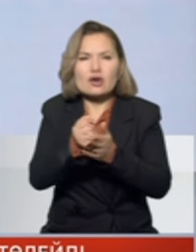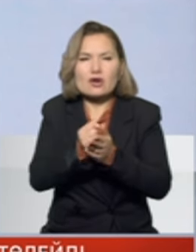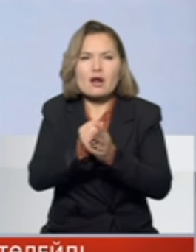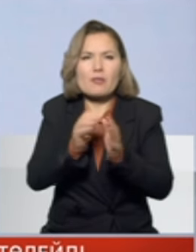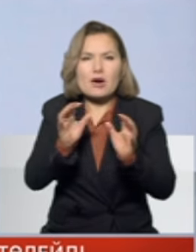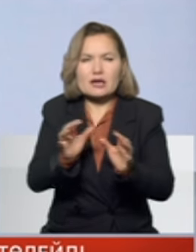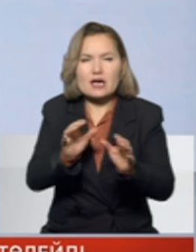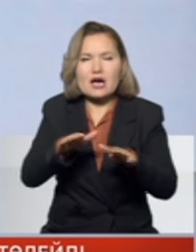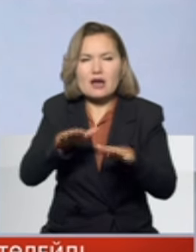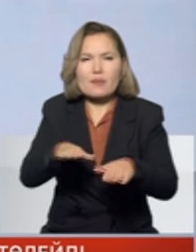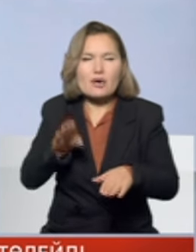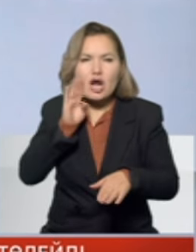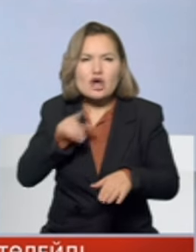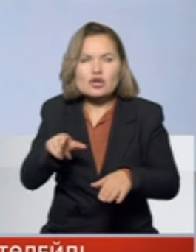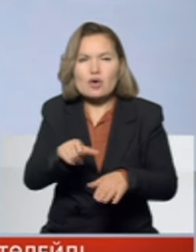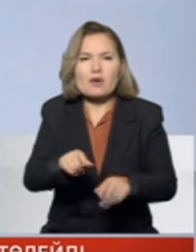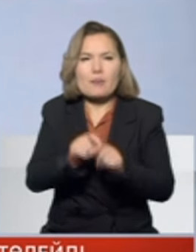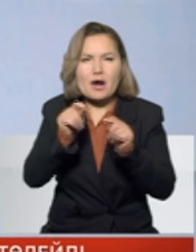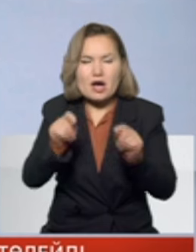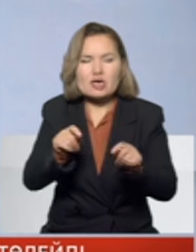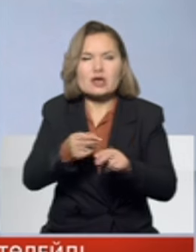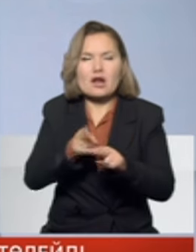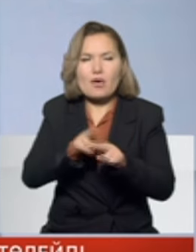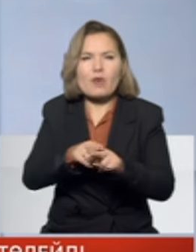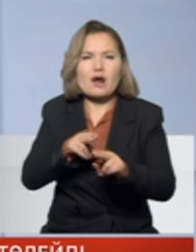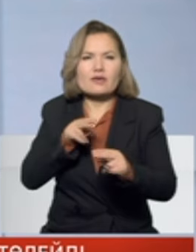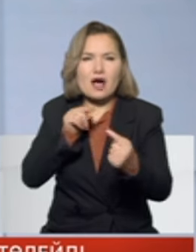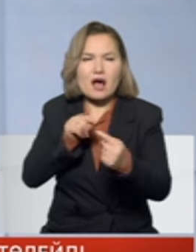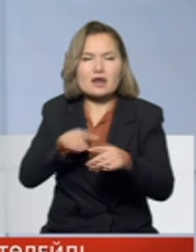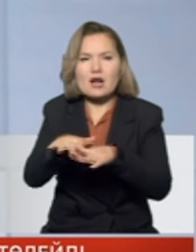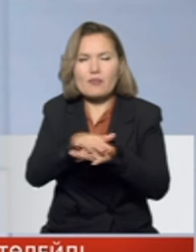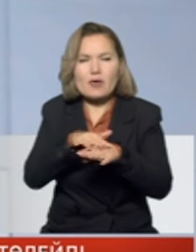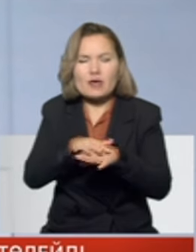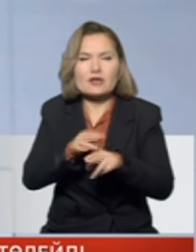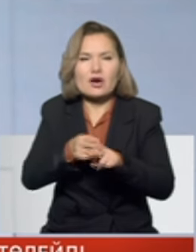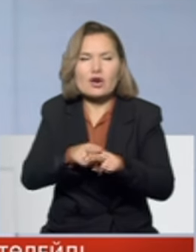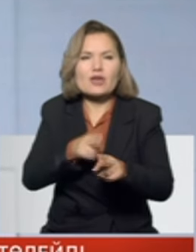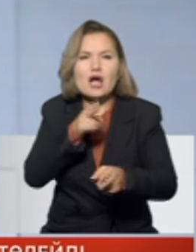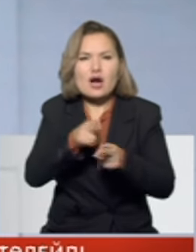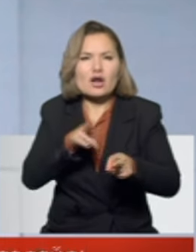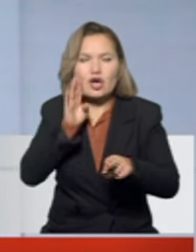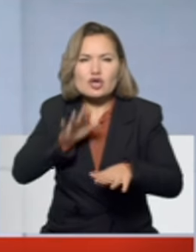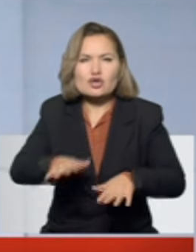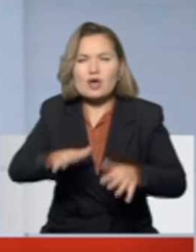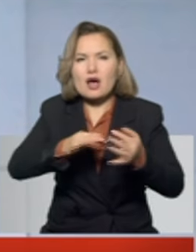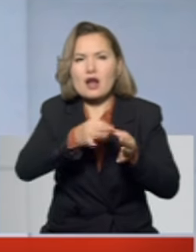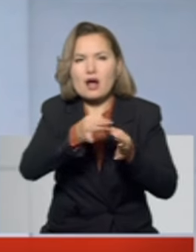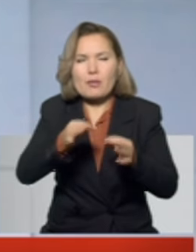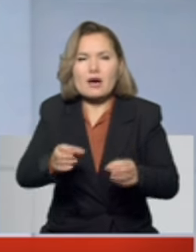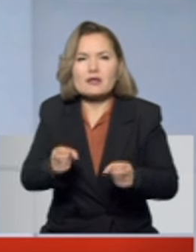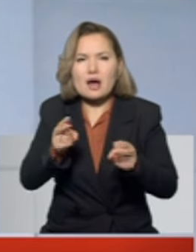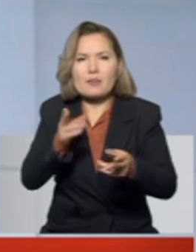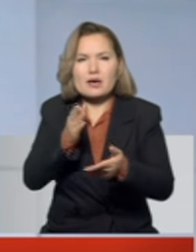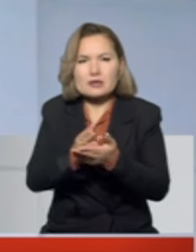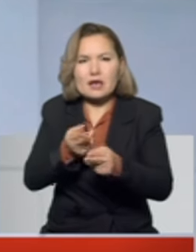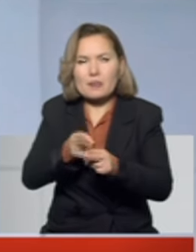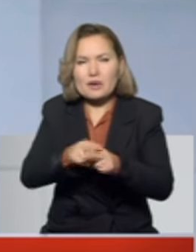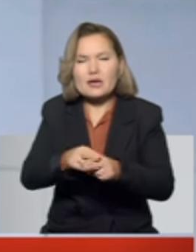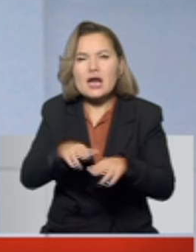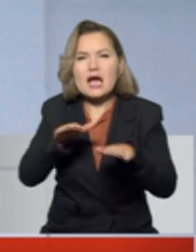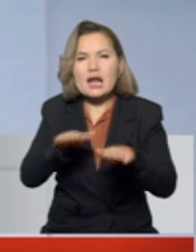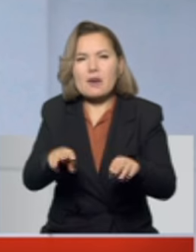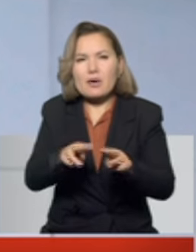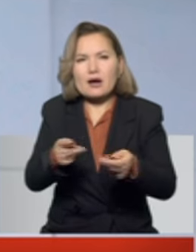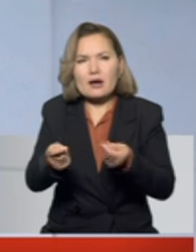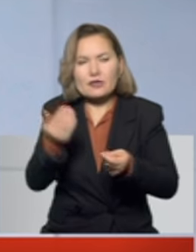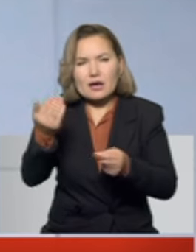елді мекендерінің қақ ордасынан бой көтереді деген нысан су тасқанда үш ауылға қатер төндіруі мүмкін дейді жұрт. Ал жергілікті